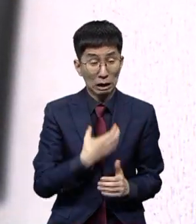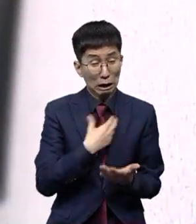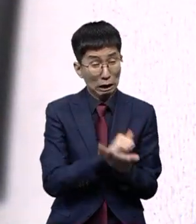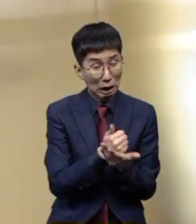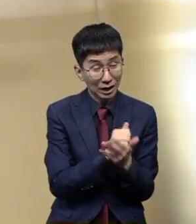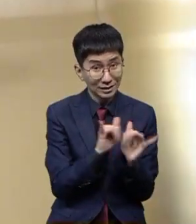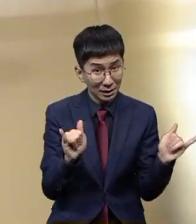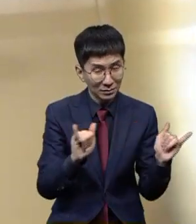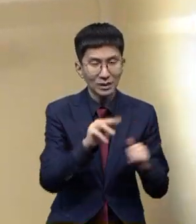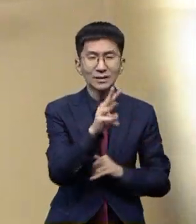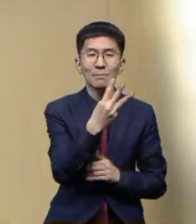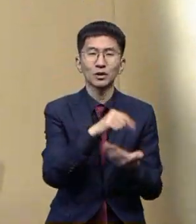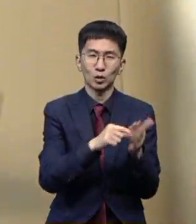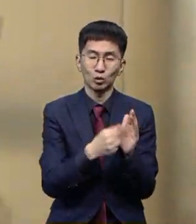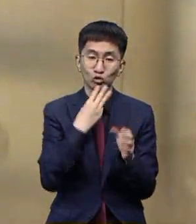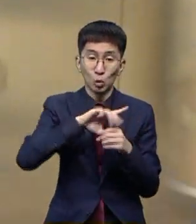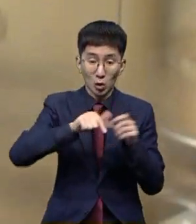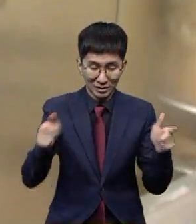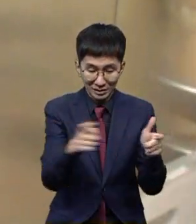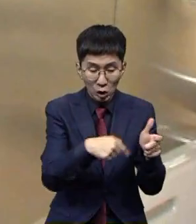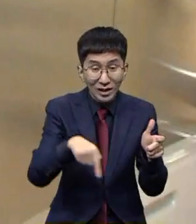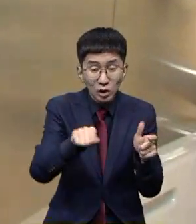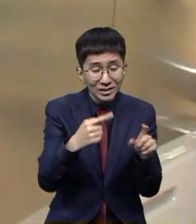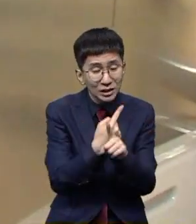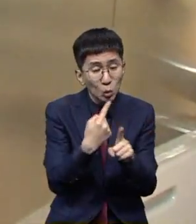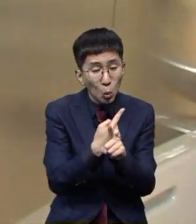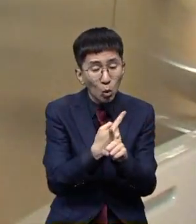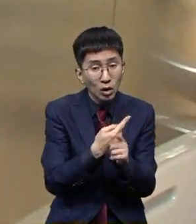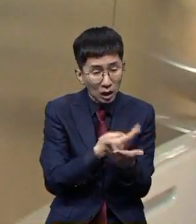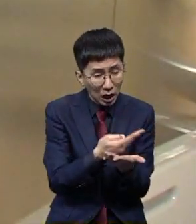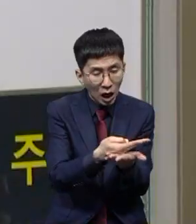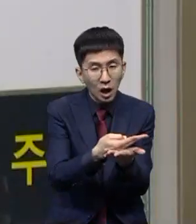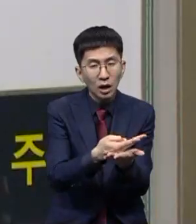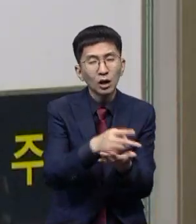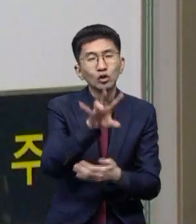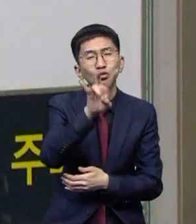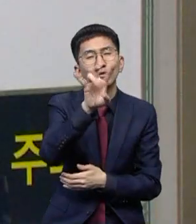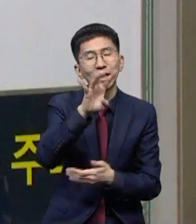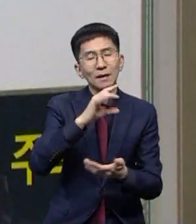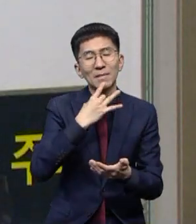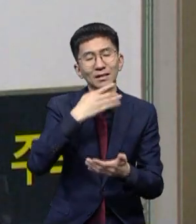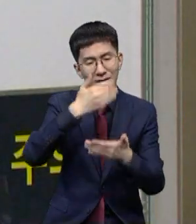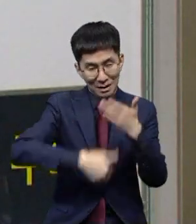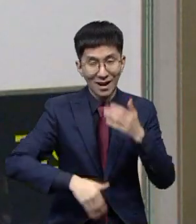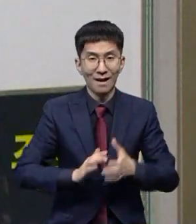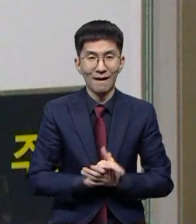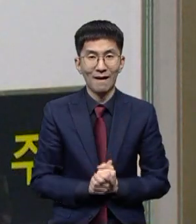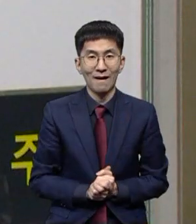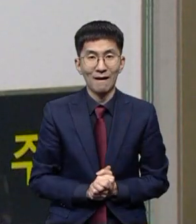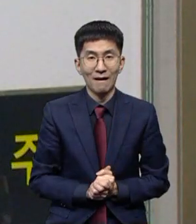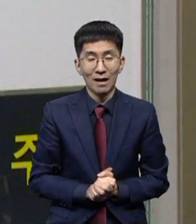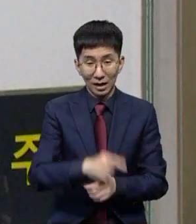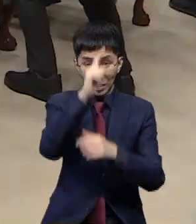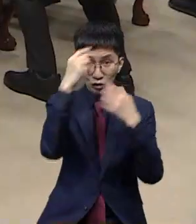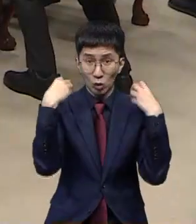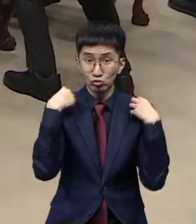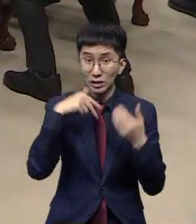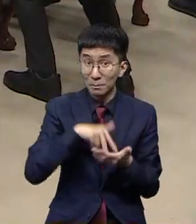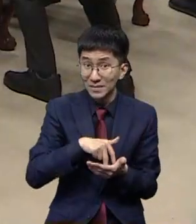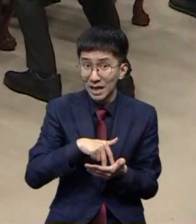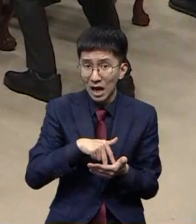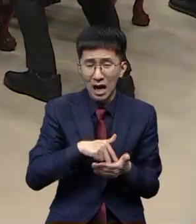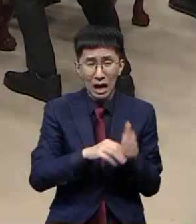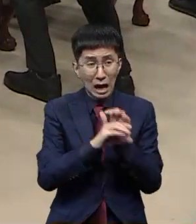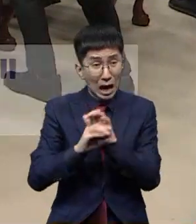300명에 육박하면서 수도권엔 이들을 치료할 전담 병상이 24개밖에 남지 않았습니다. 정부는 코로나19